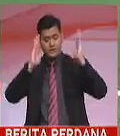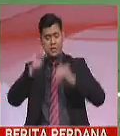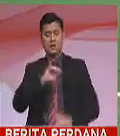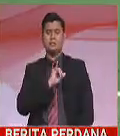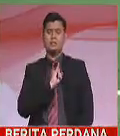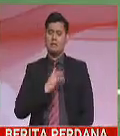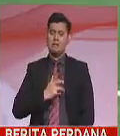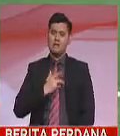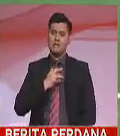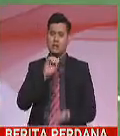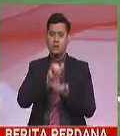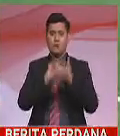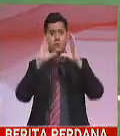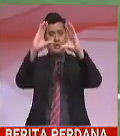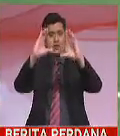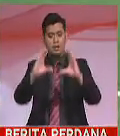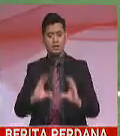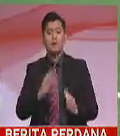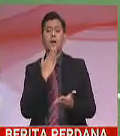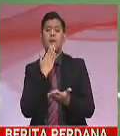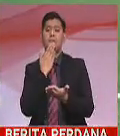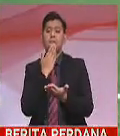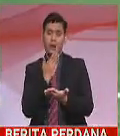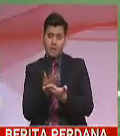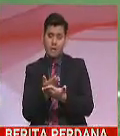Saya rasa itu satu langkah yang baiklah